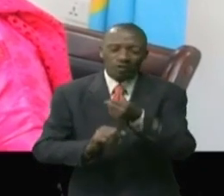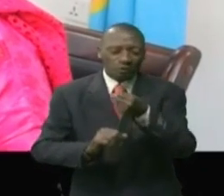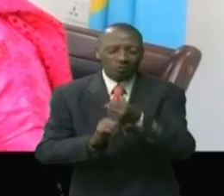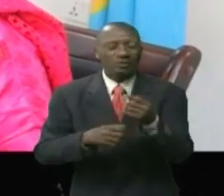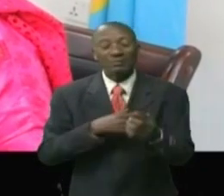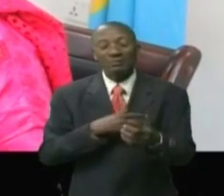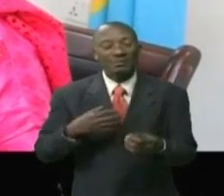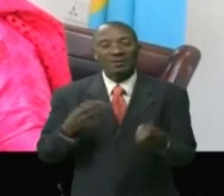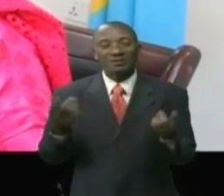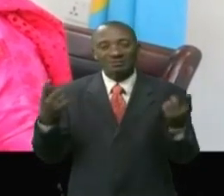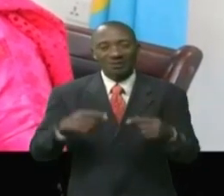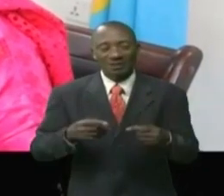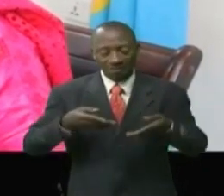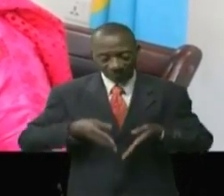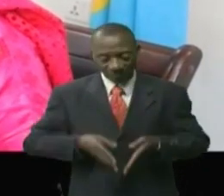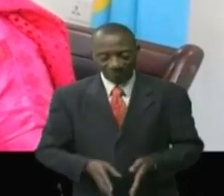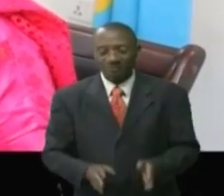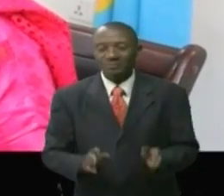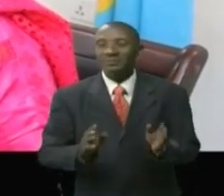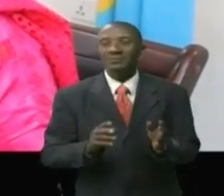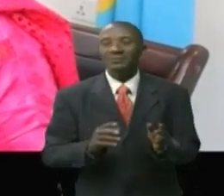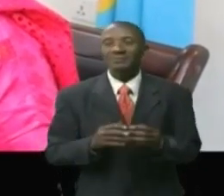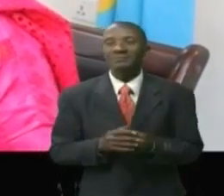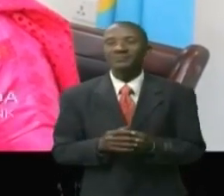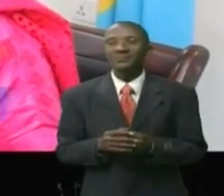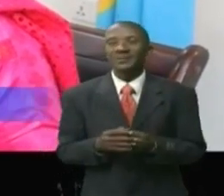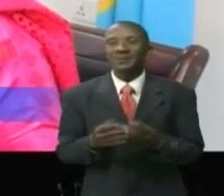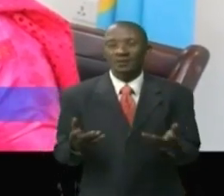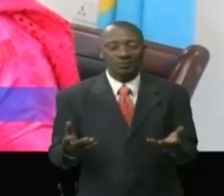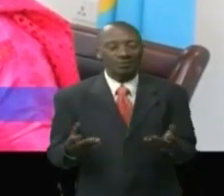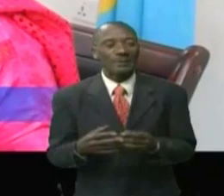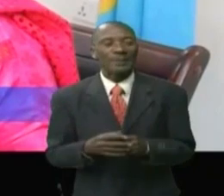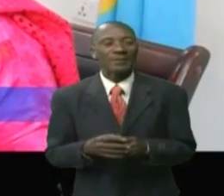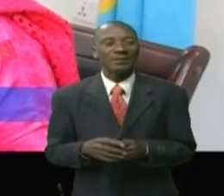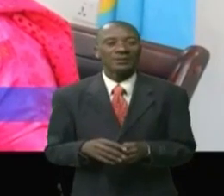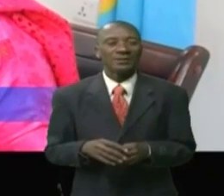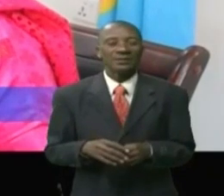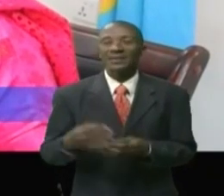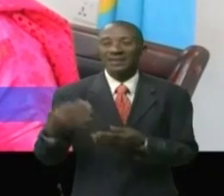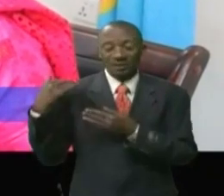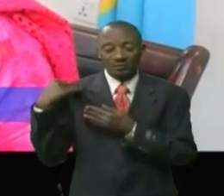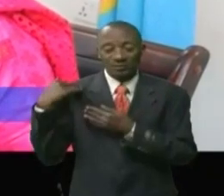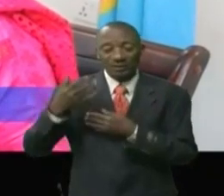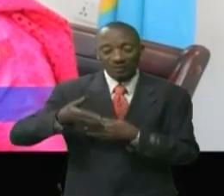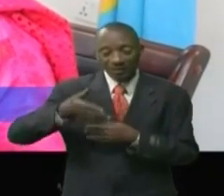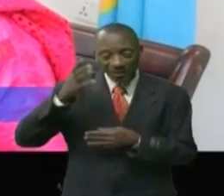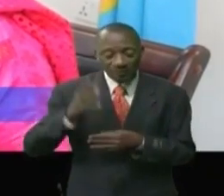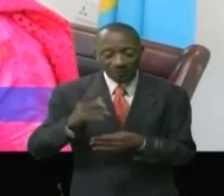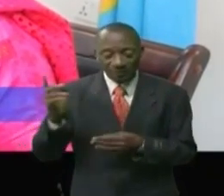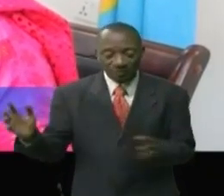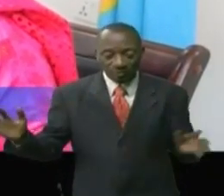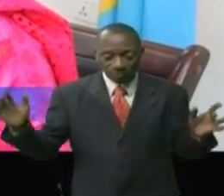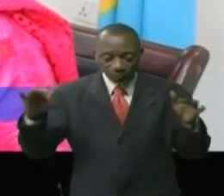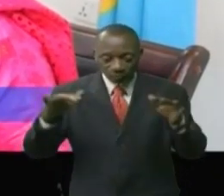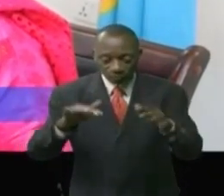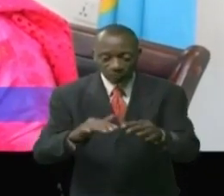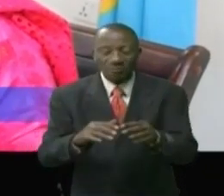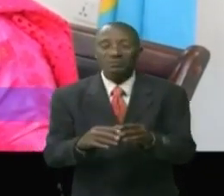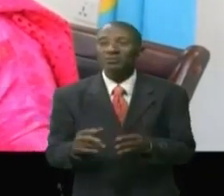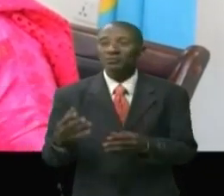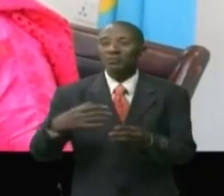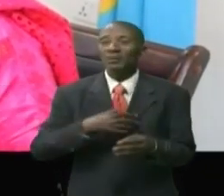et physique de la mère ou la vie de la mère ou du fetus ou en cas d'agression